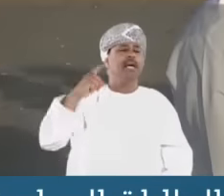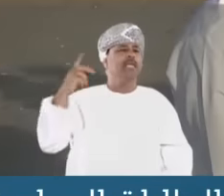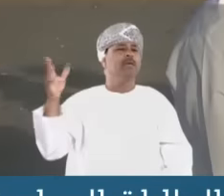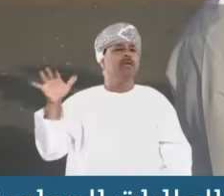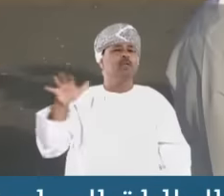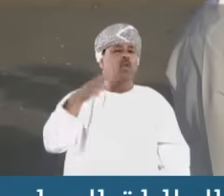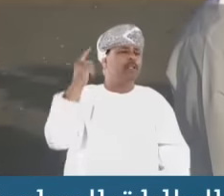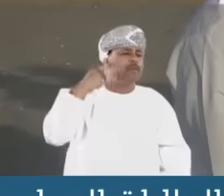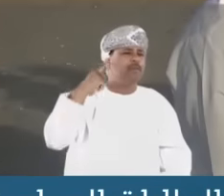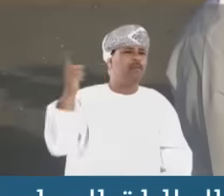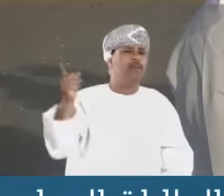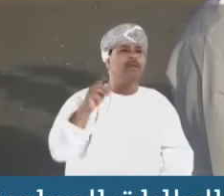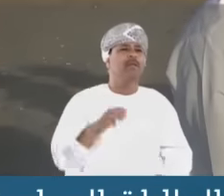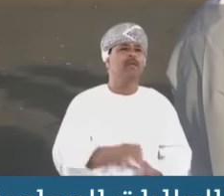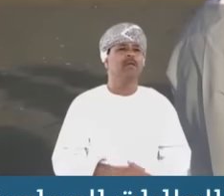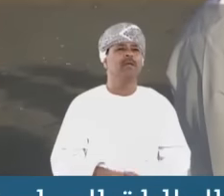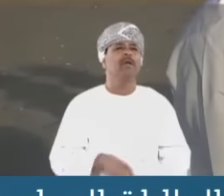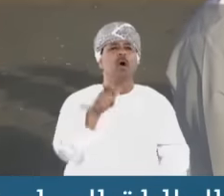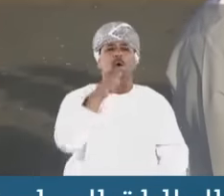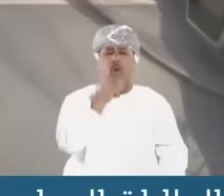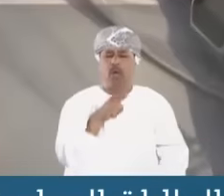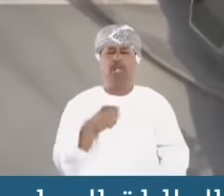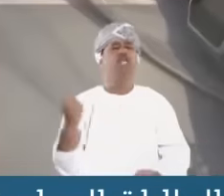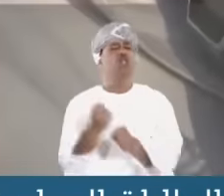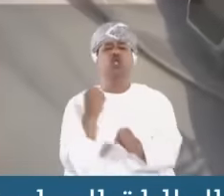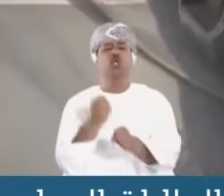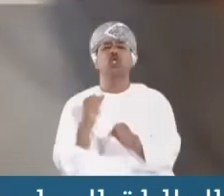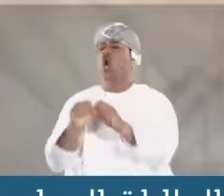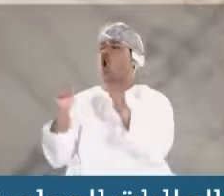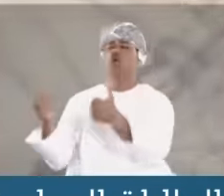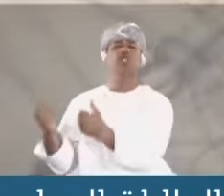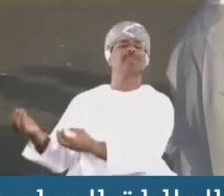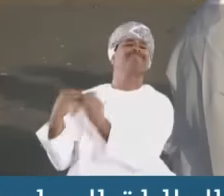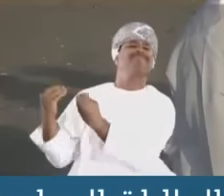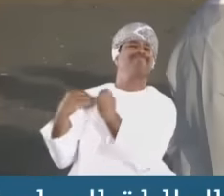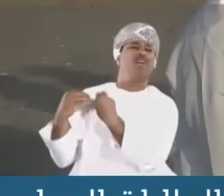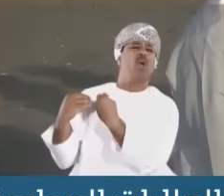البحر. هاي الشغلة أنا تعلمتها من أهلي زين ورزقي